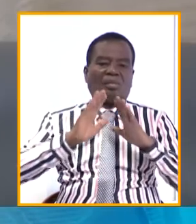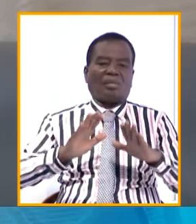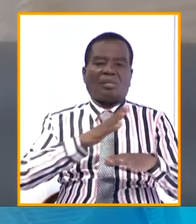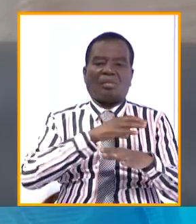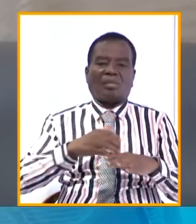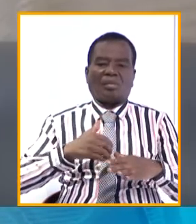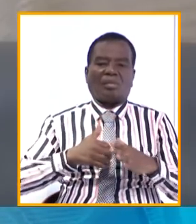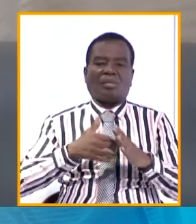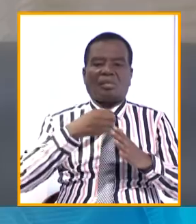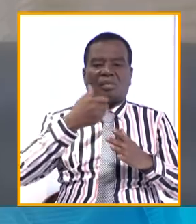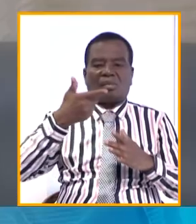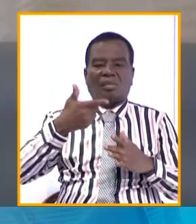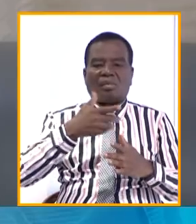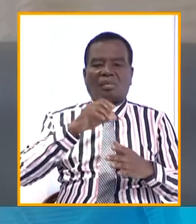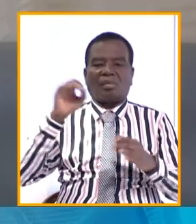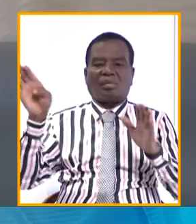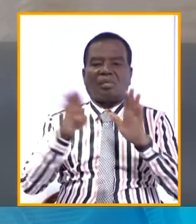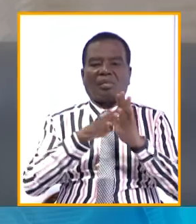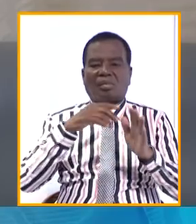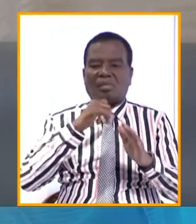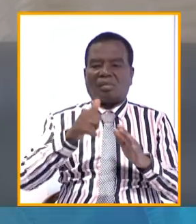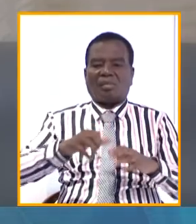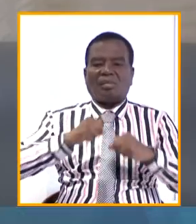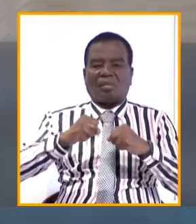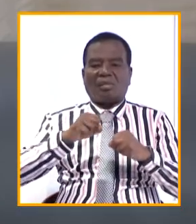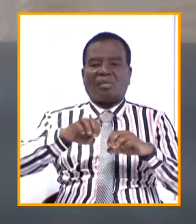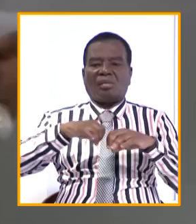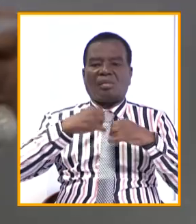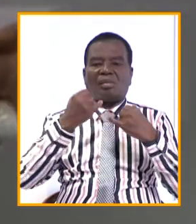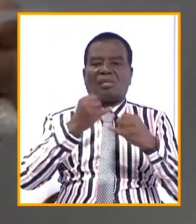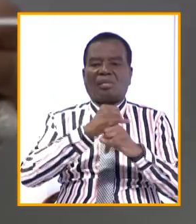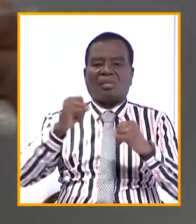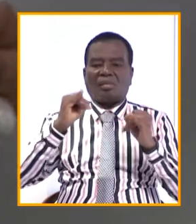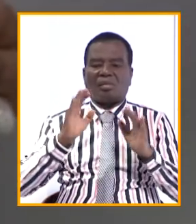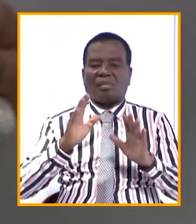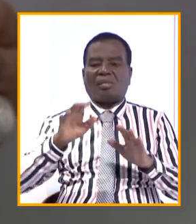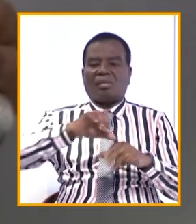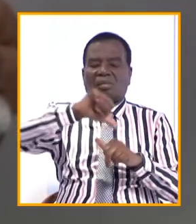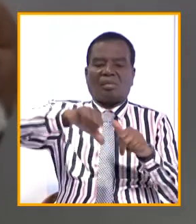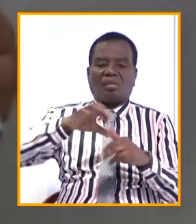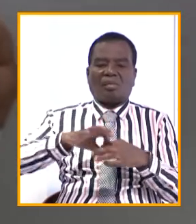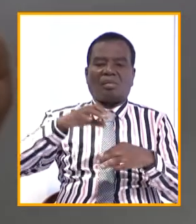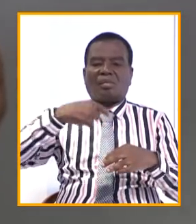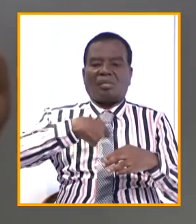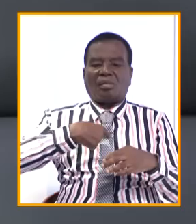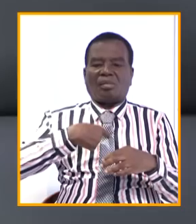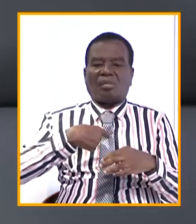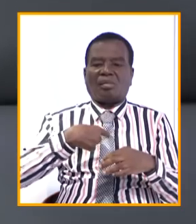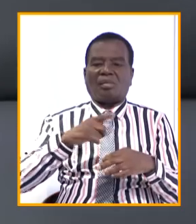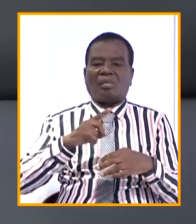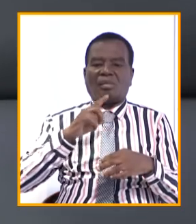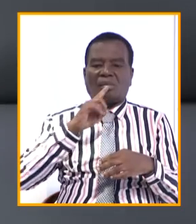sérénité. Cela n'empêche pas le dynamisme des équipes autour de moi. Je suis fille